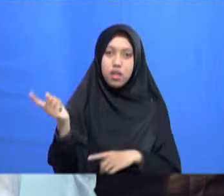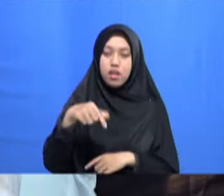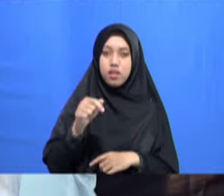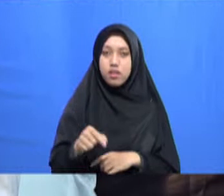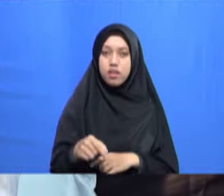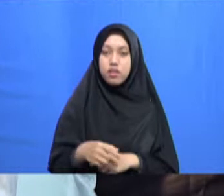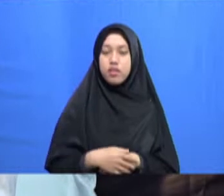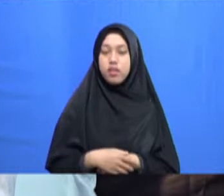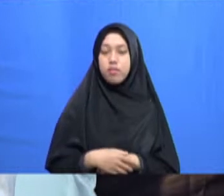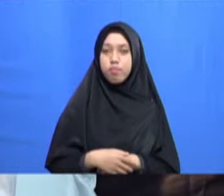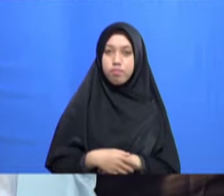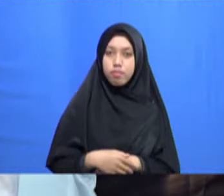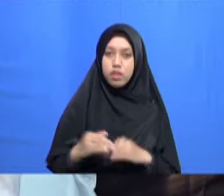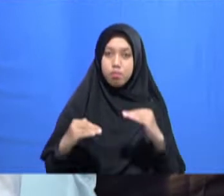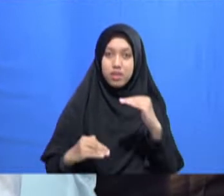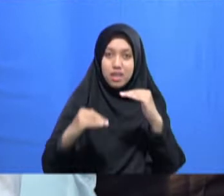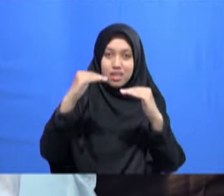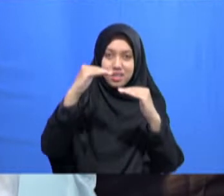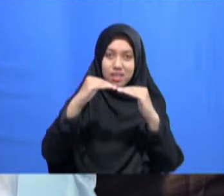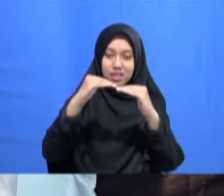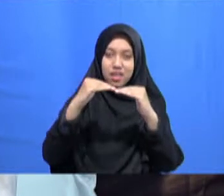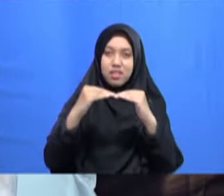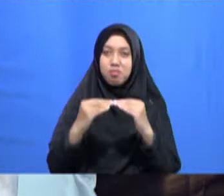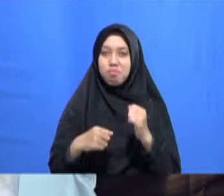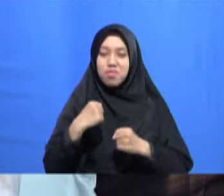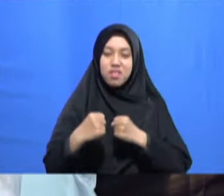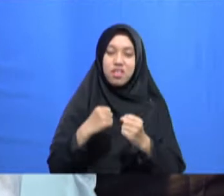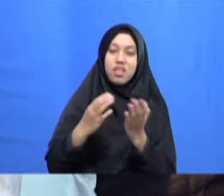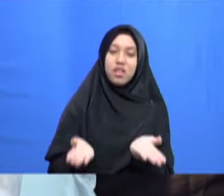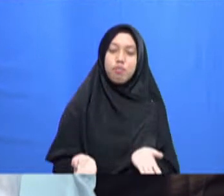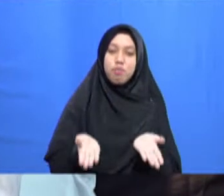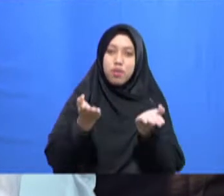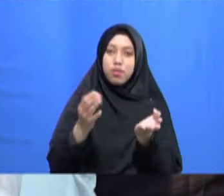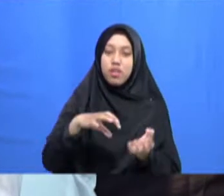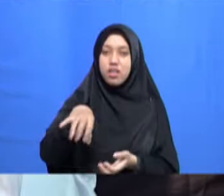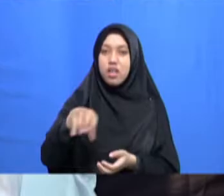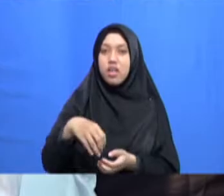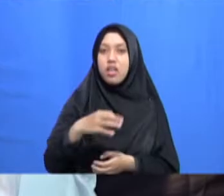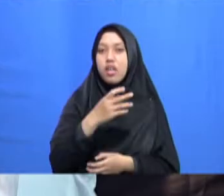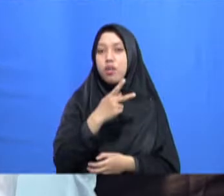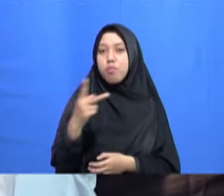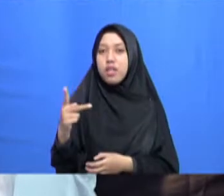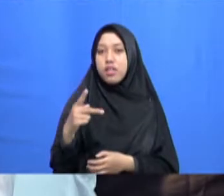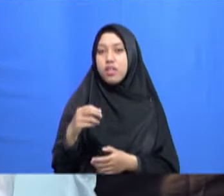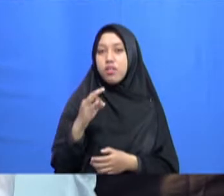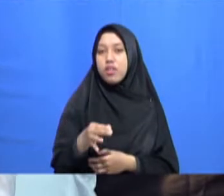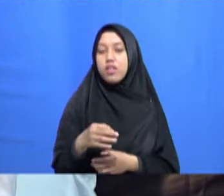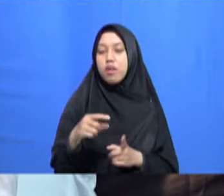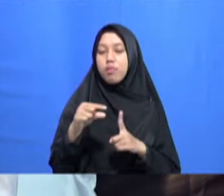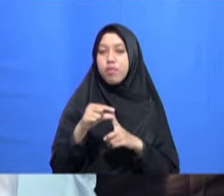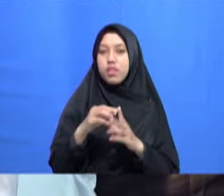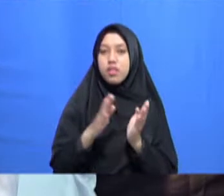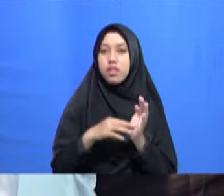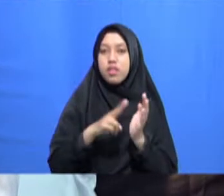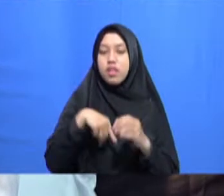yang menyelesaikan pelaksanaan pembangunan daerah kabupaten dan provinsi dengan nasional. Terkait dengan